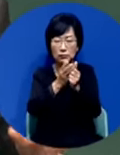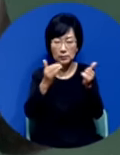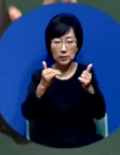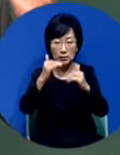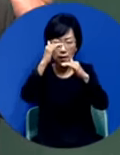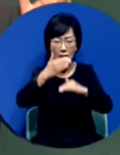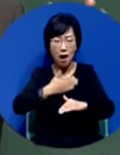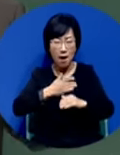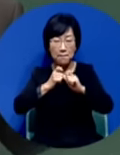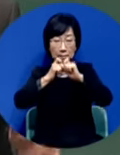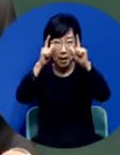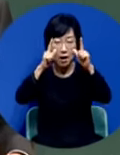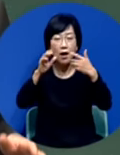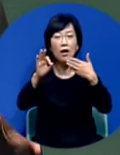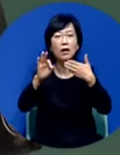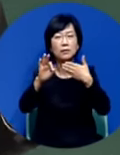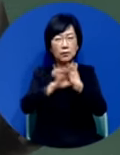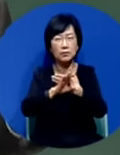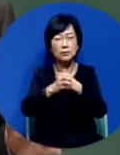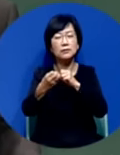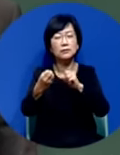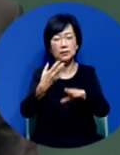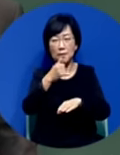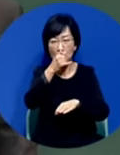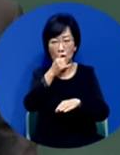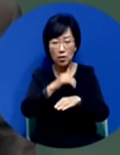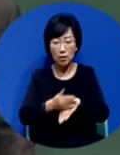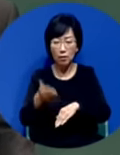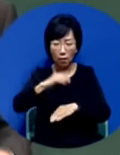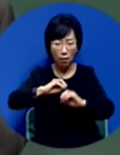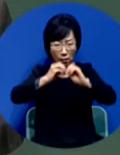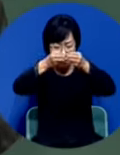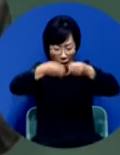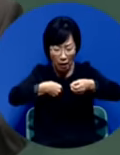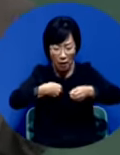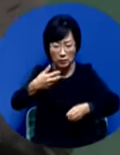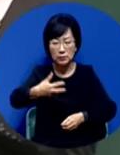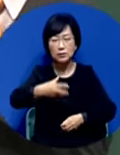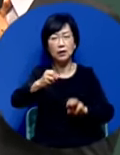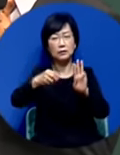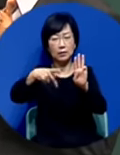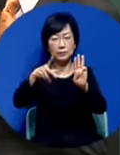我们牧师们只要听懂这句话，就会得到应允了。 내가 신앙생활 하는 것처럼 보이지만 창세기 3장 하고 있다니까요.